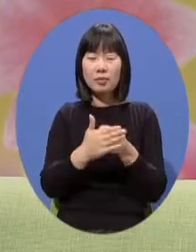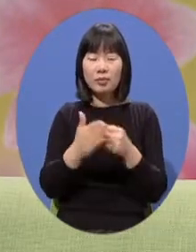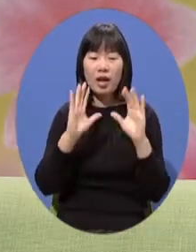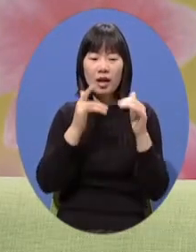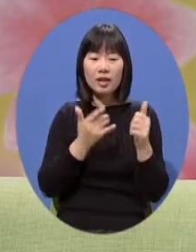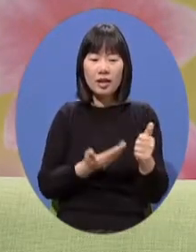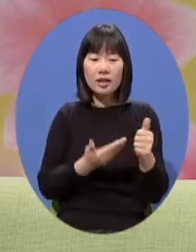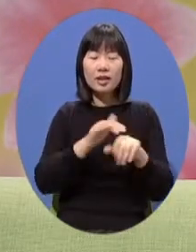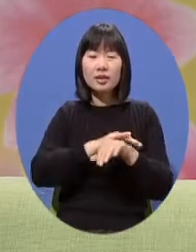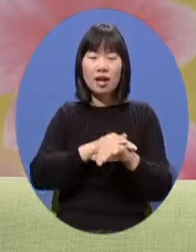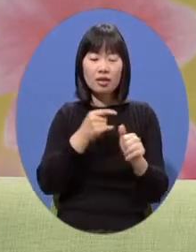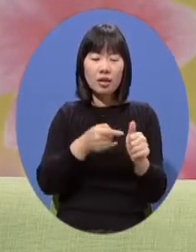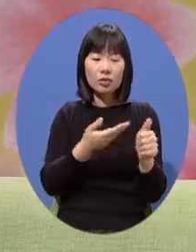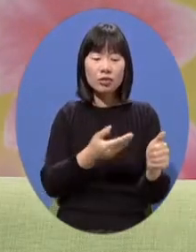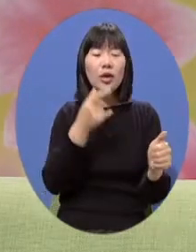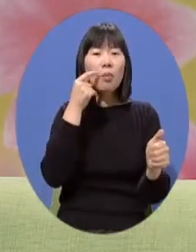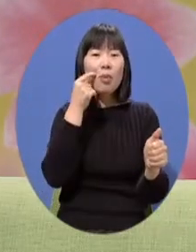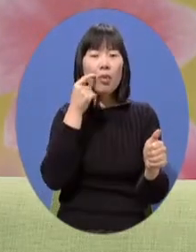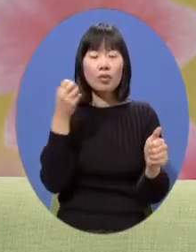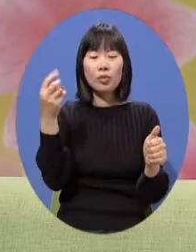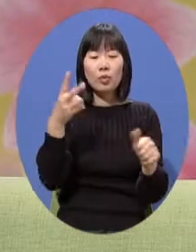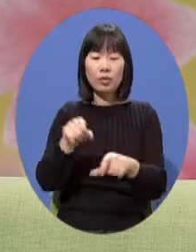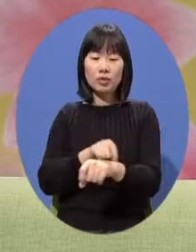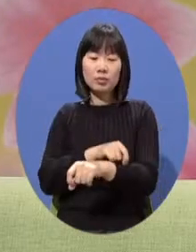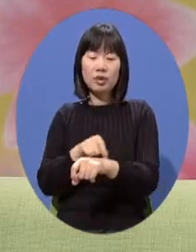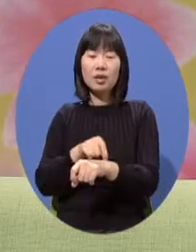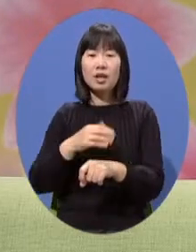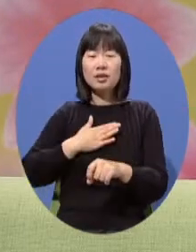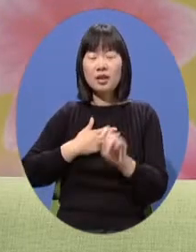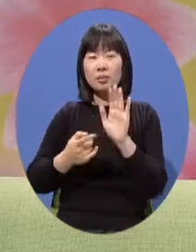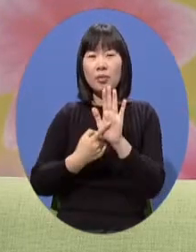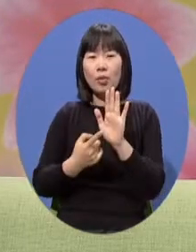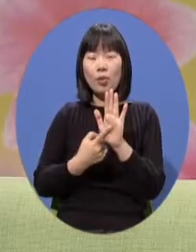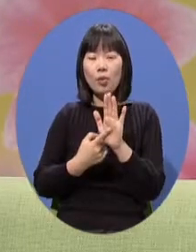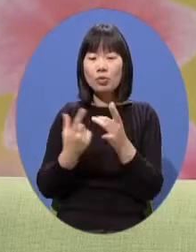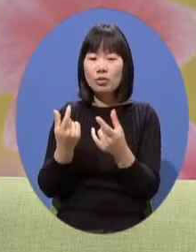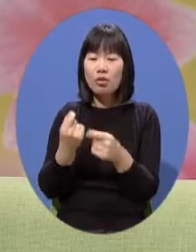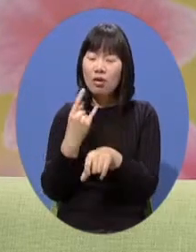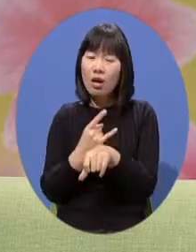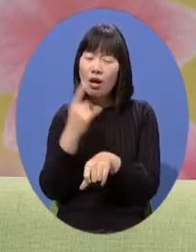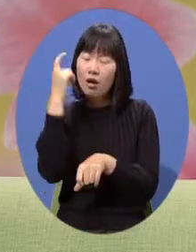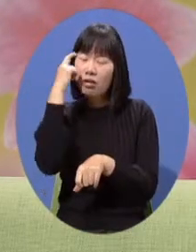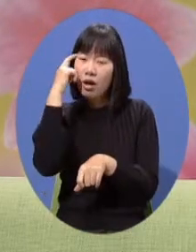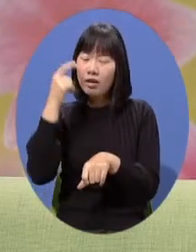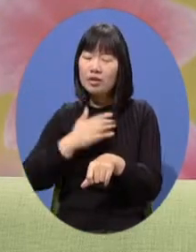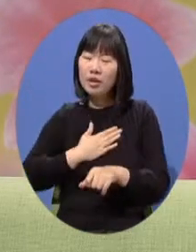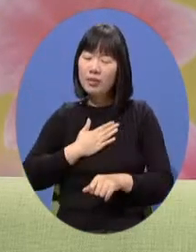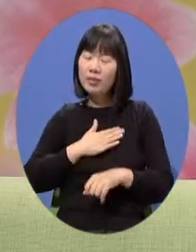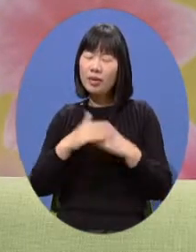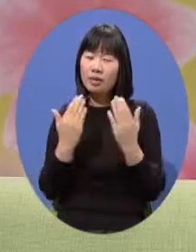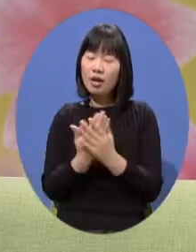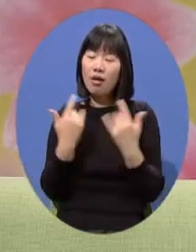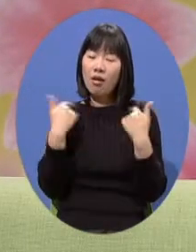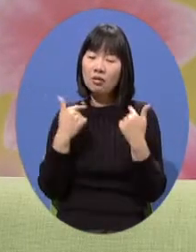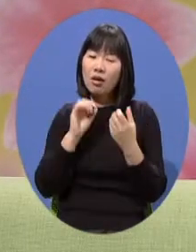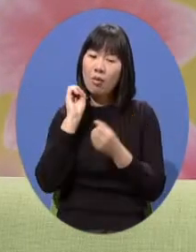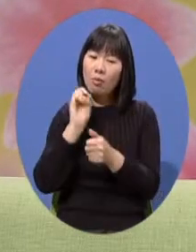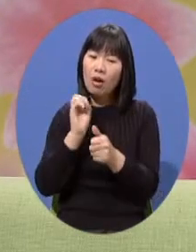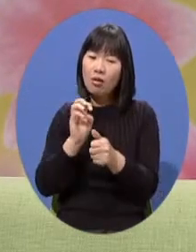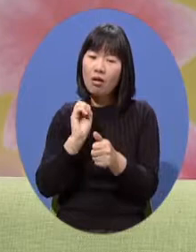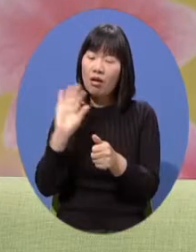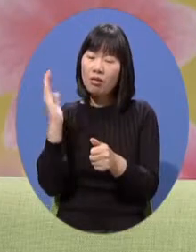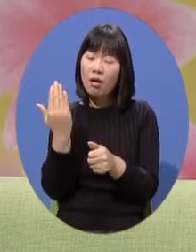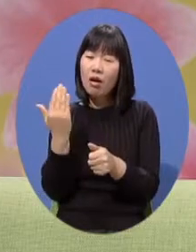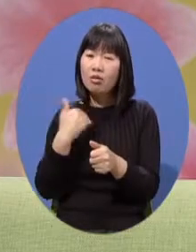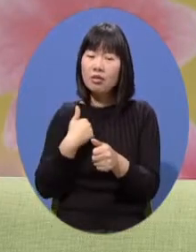잘 가르쳐 줄 수도 없고 그리고 특히나 자기 표현을 그렇게 해야 되나? 자기 감정을 그렇게 다 매번 얘기해야 돼?